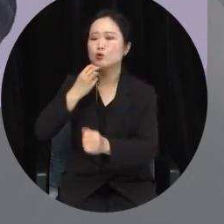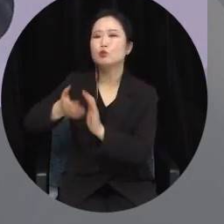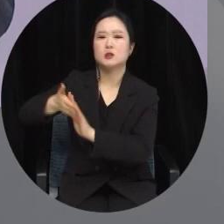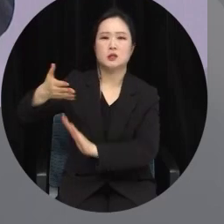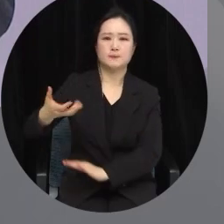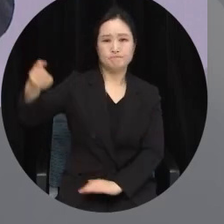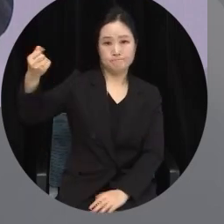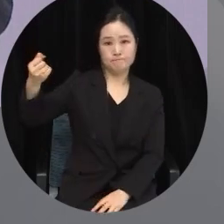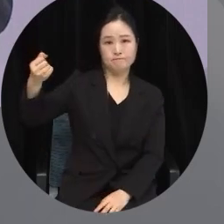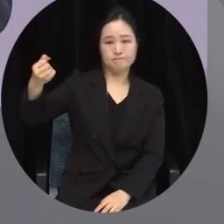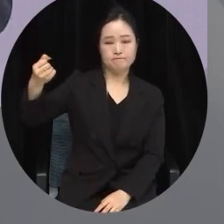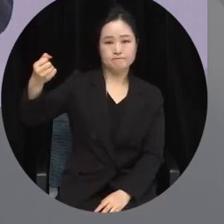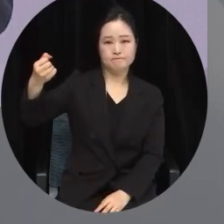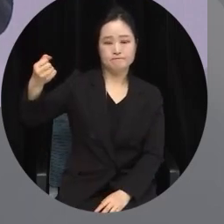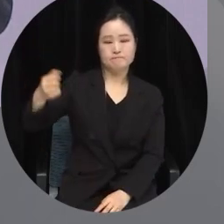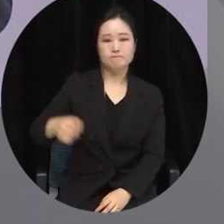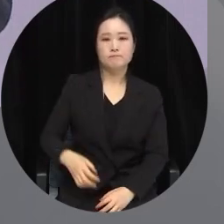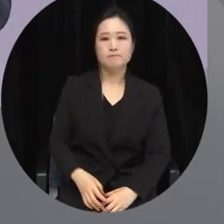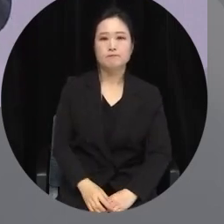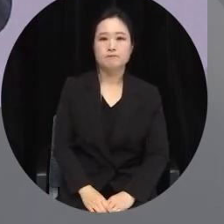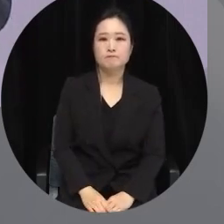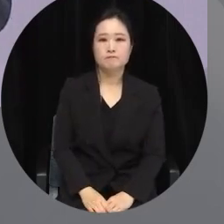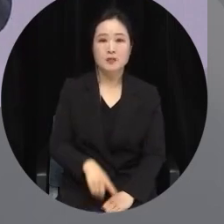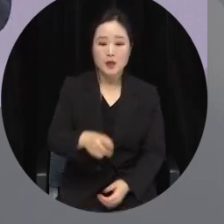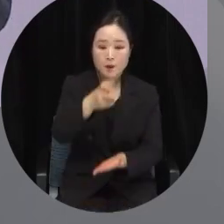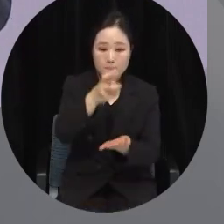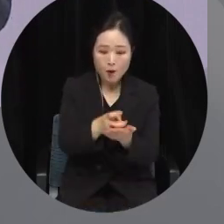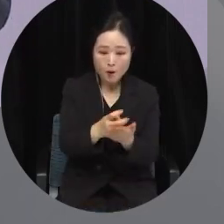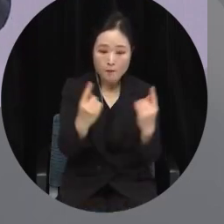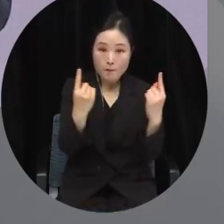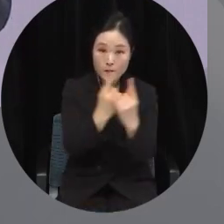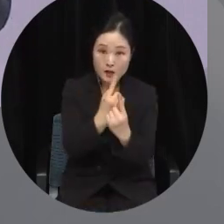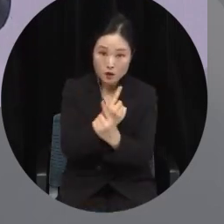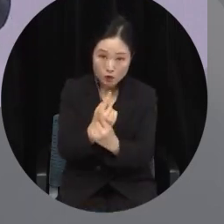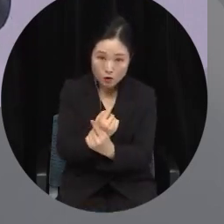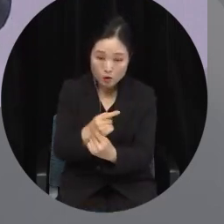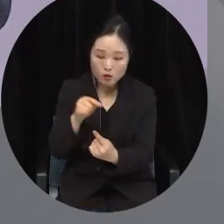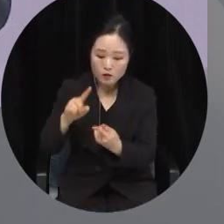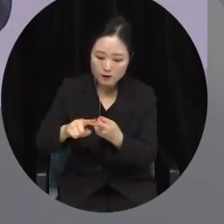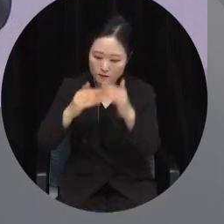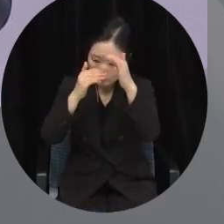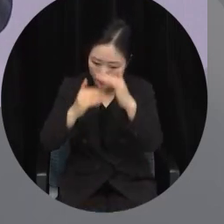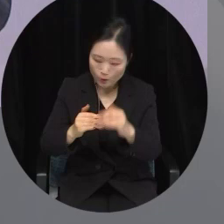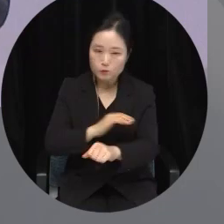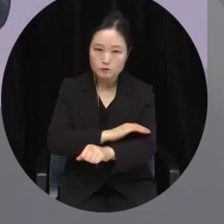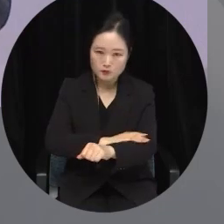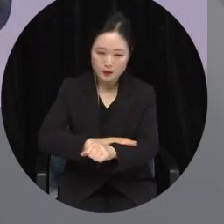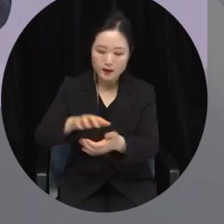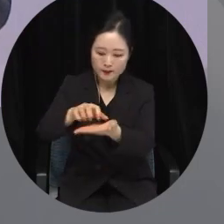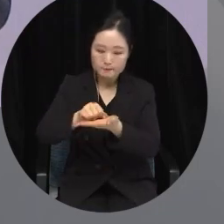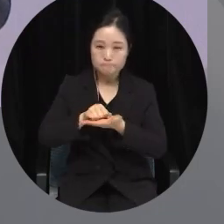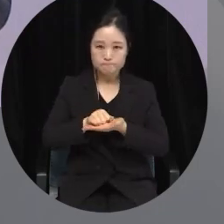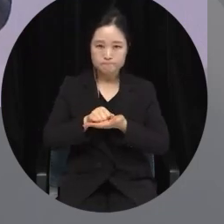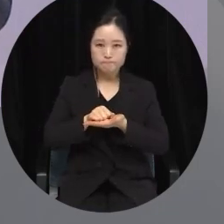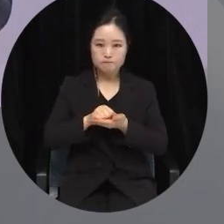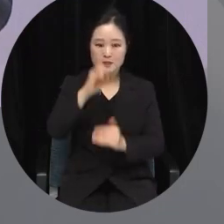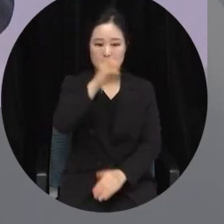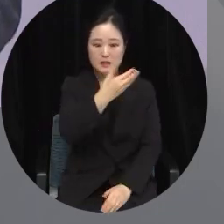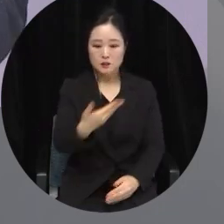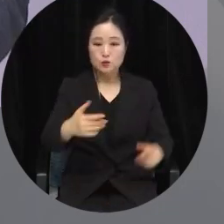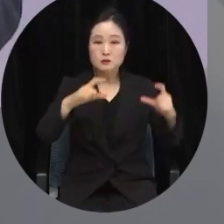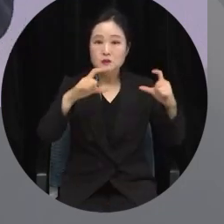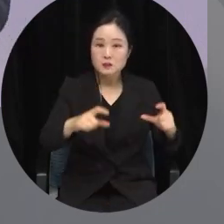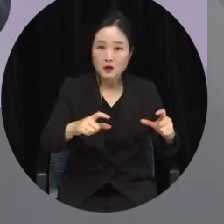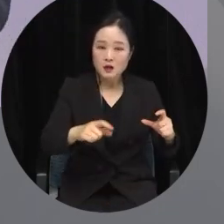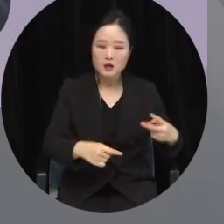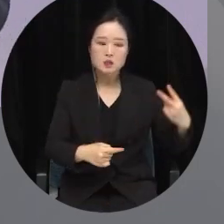서울시가 이 법의 개정 정신을 잘 반영해서 우리 양천 지역에 그 천억